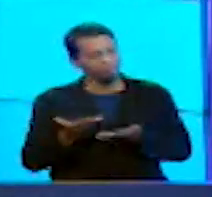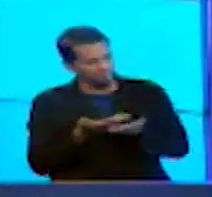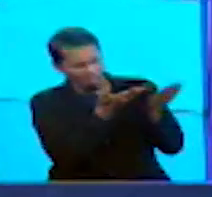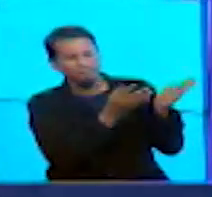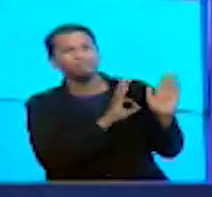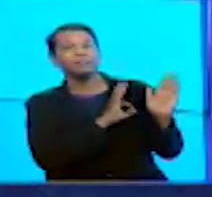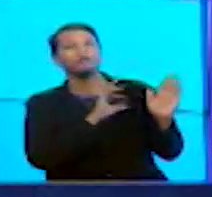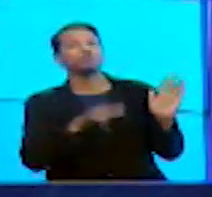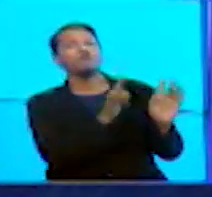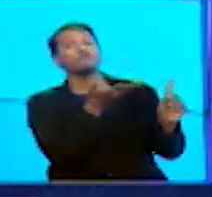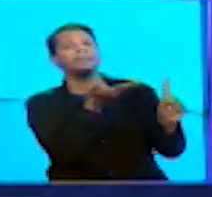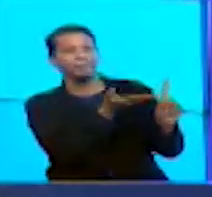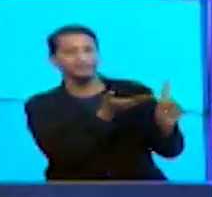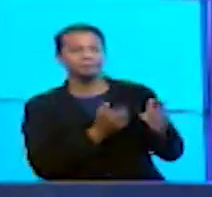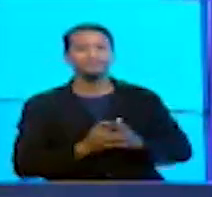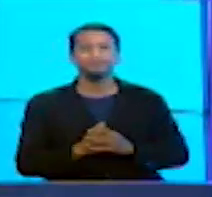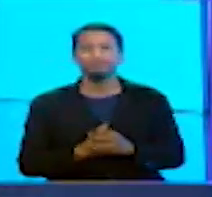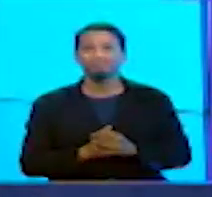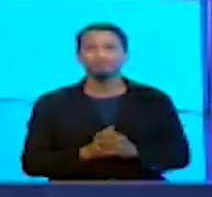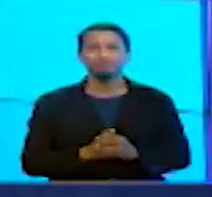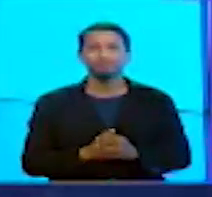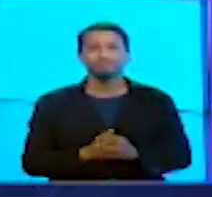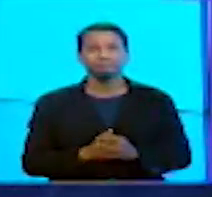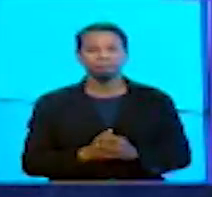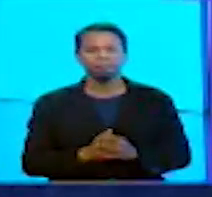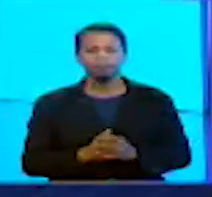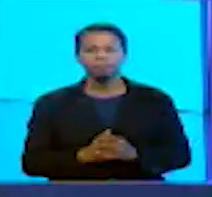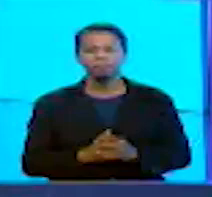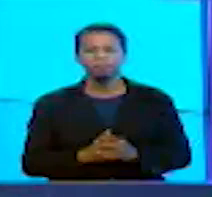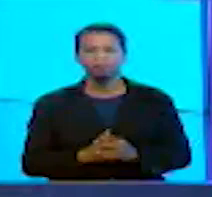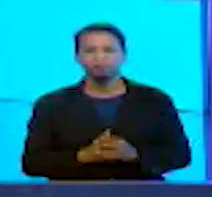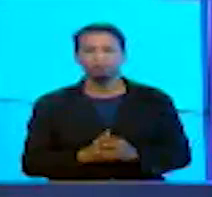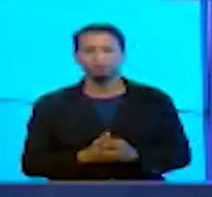dan dua nomenklatur baru, yaitu Kementerian